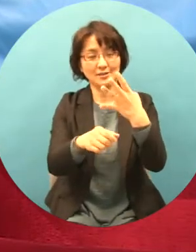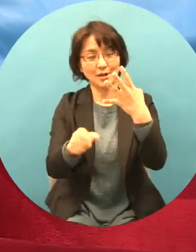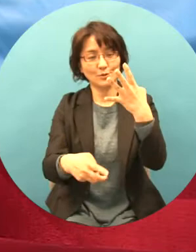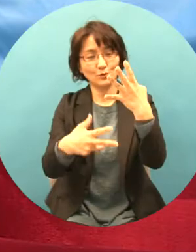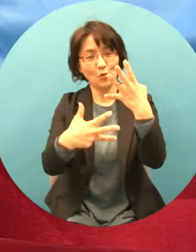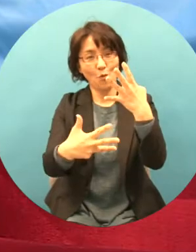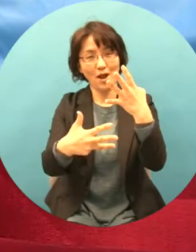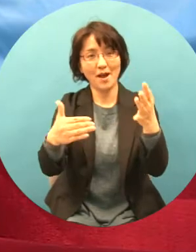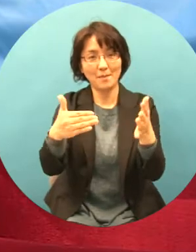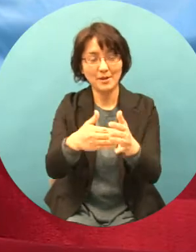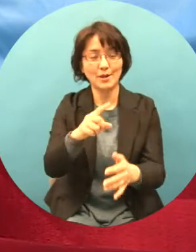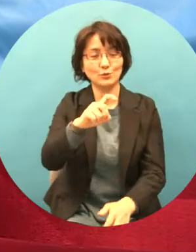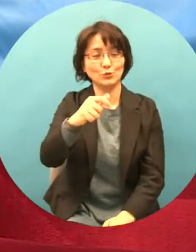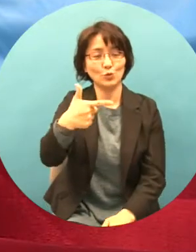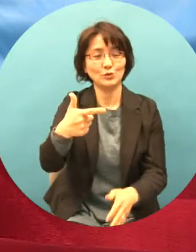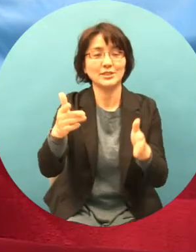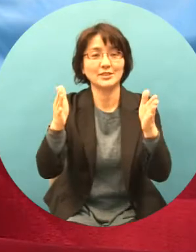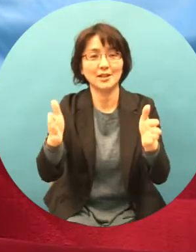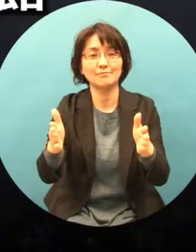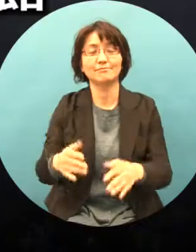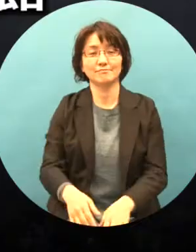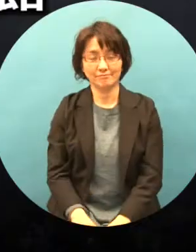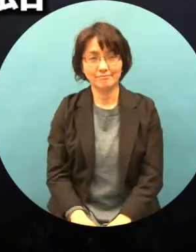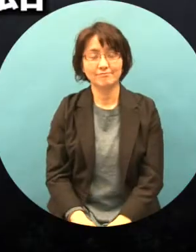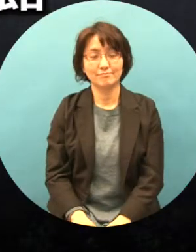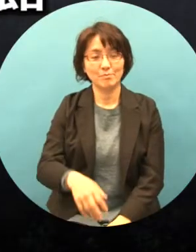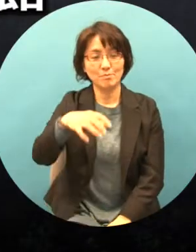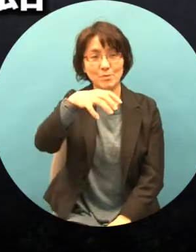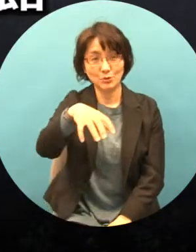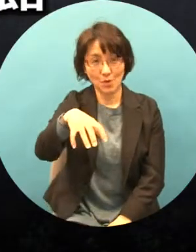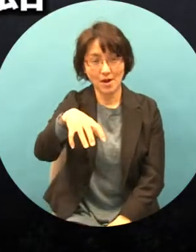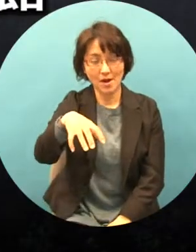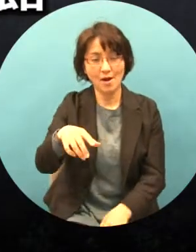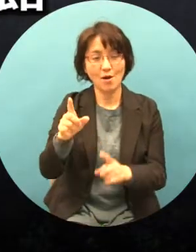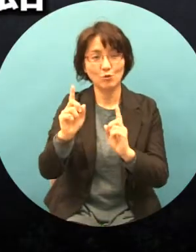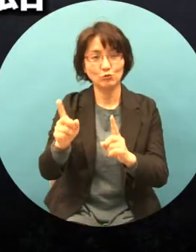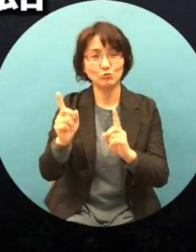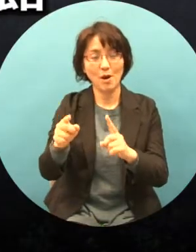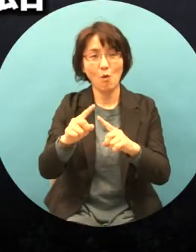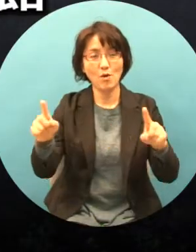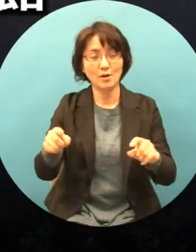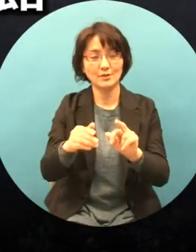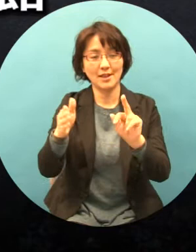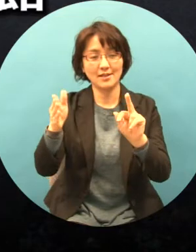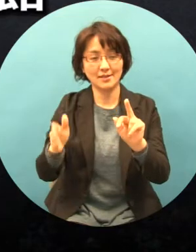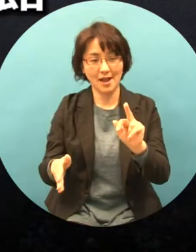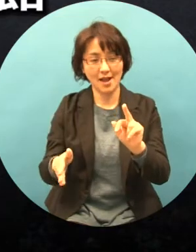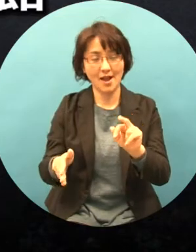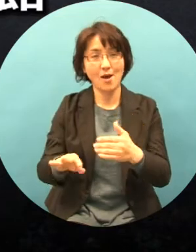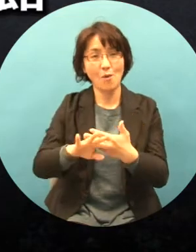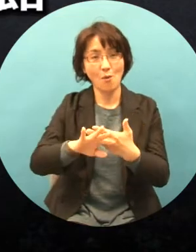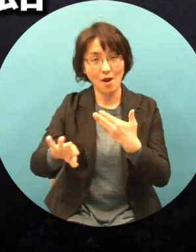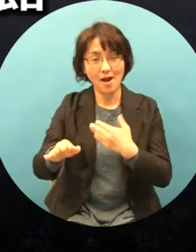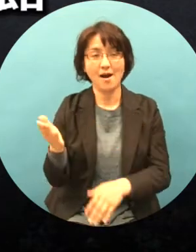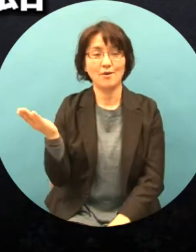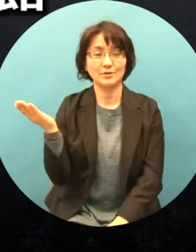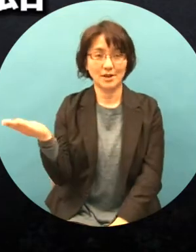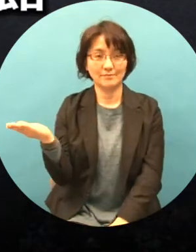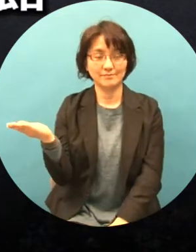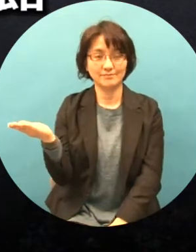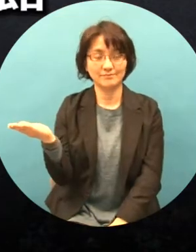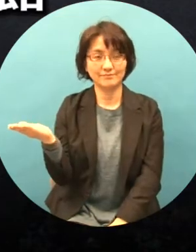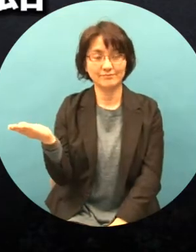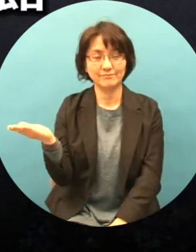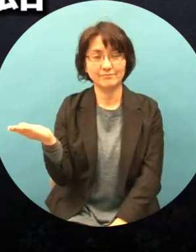8日まで16日間開催いたします。会場としましては群馬音楽センター、高崎市文化会